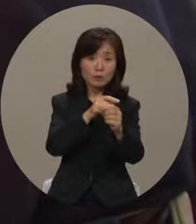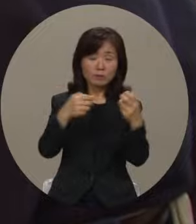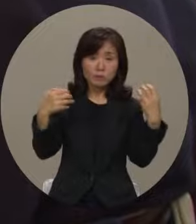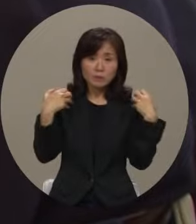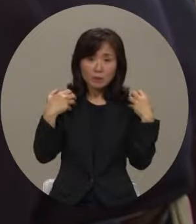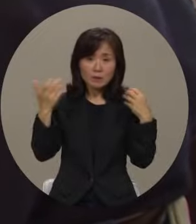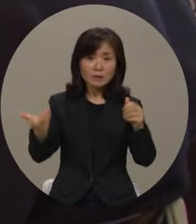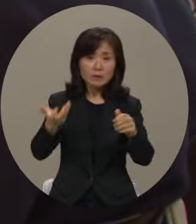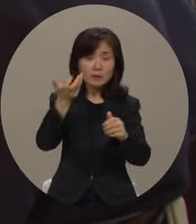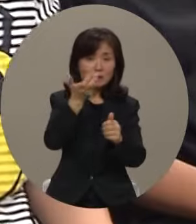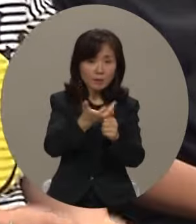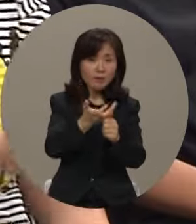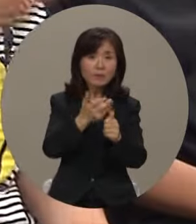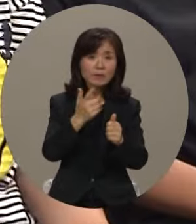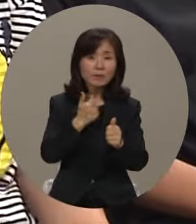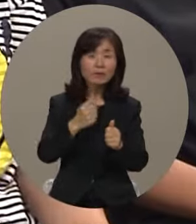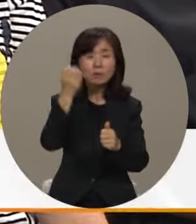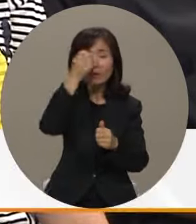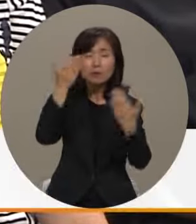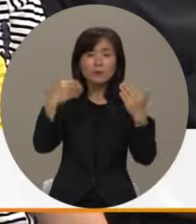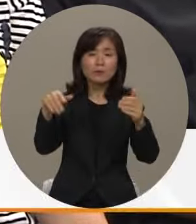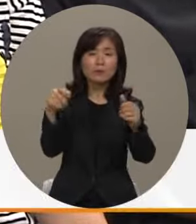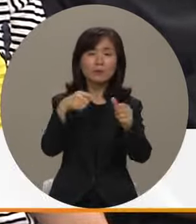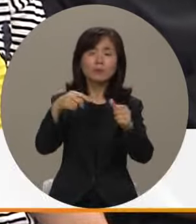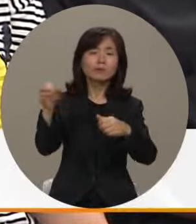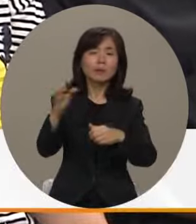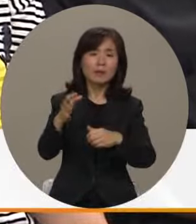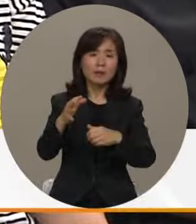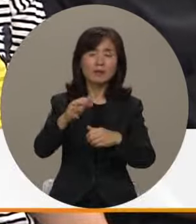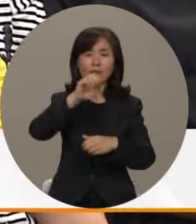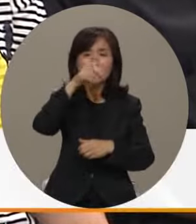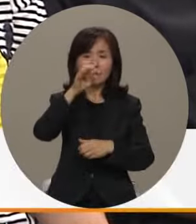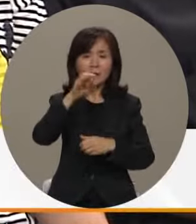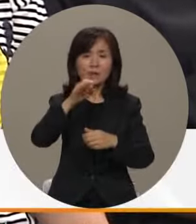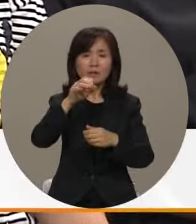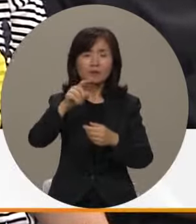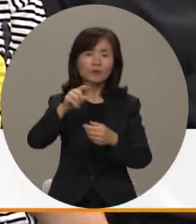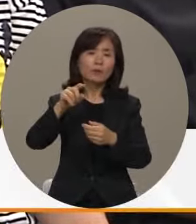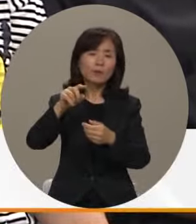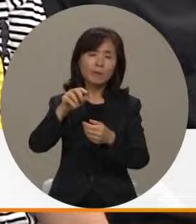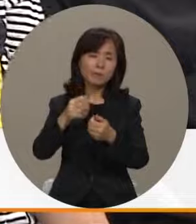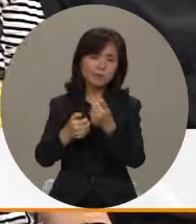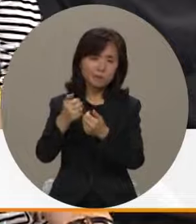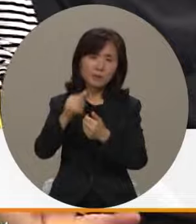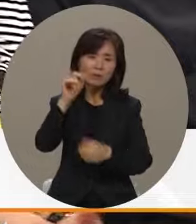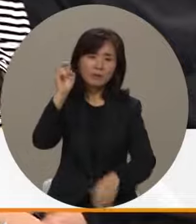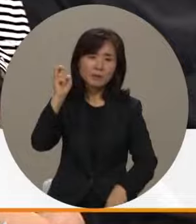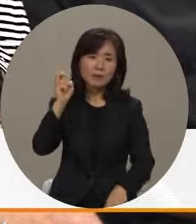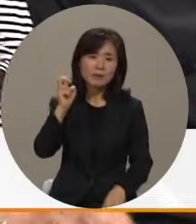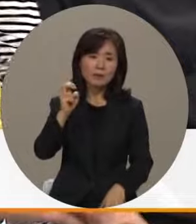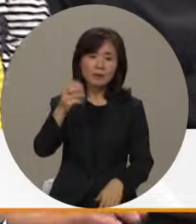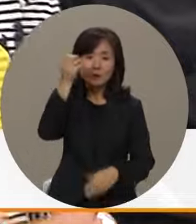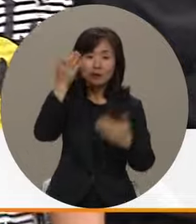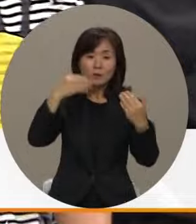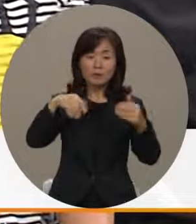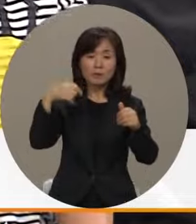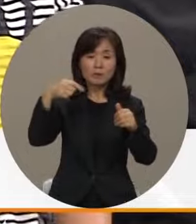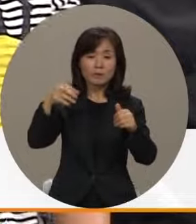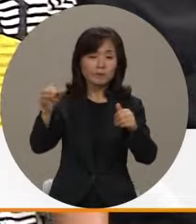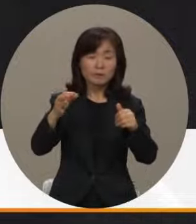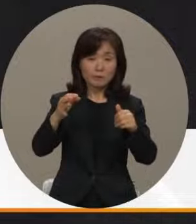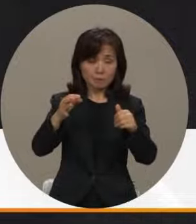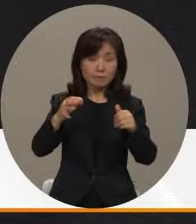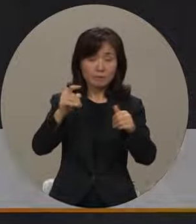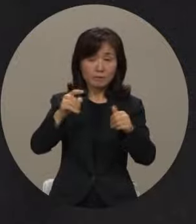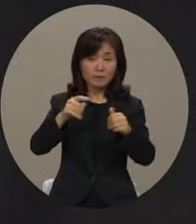남아 있습니다. 고등학교 무상교육 비용 반드시 원래대로 돌려놓겠다라고 하는 말씀